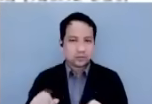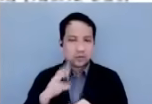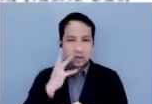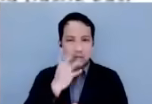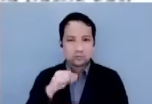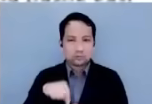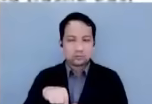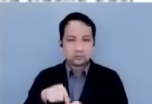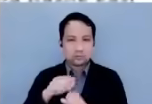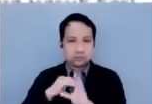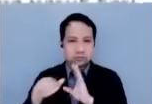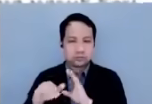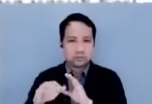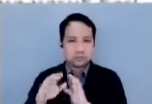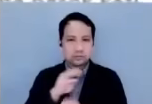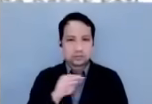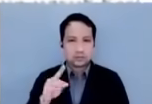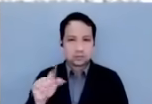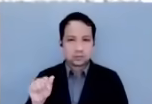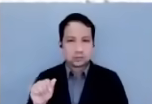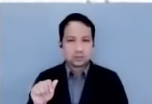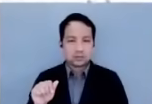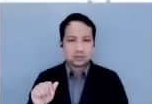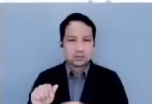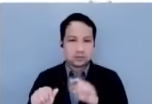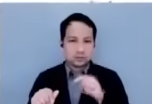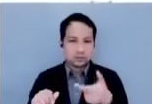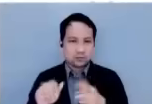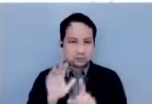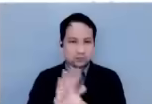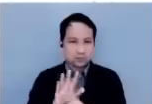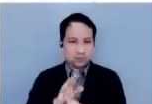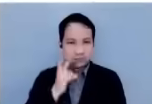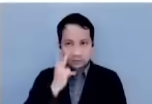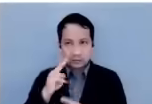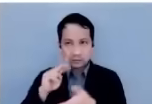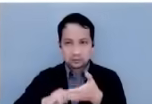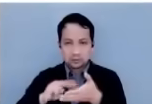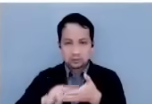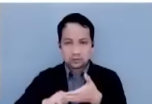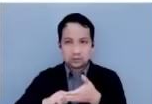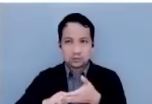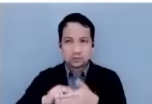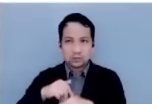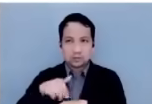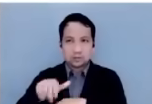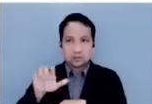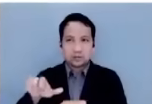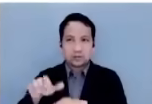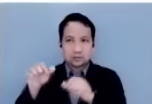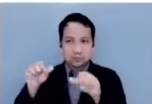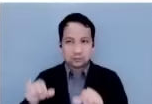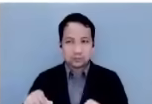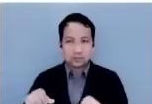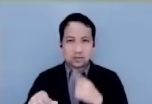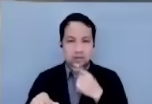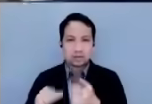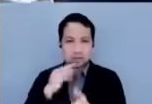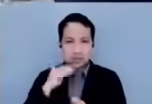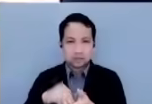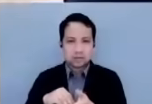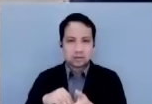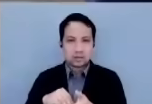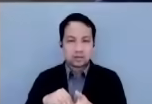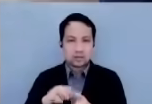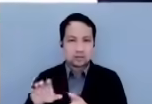ang page ng MMDA. Nang mag-viral, dito na nabasa ng pinagdalhan ng pera ang post na agad daw nag-message kay Cesar. Pangako